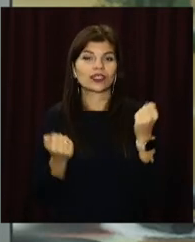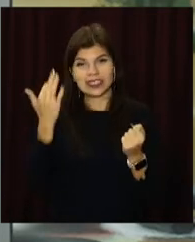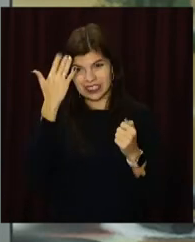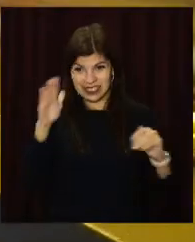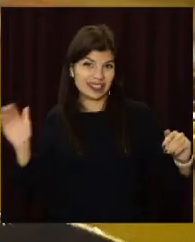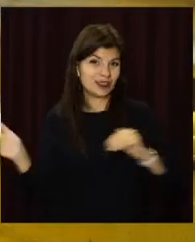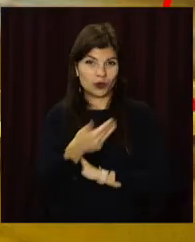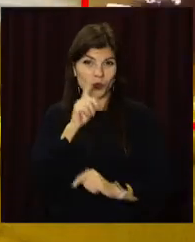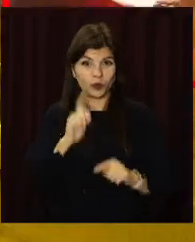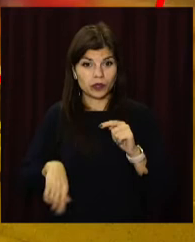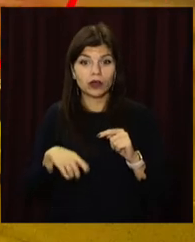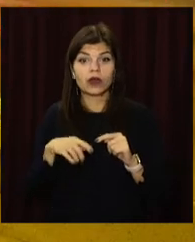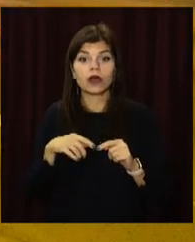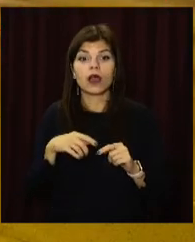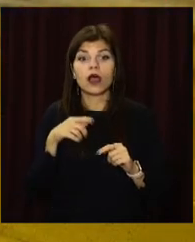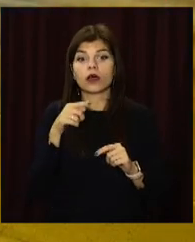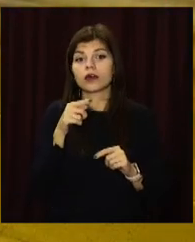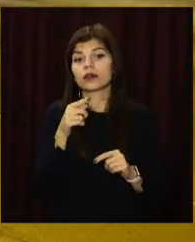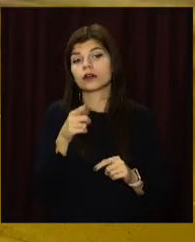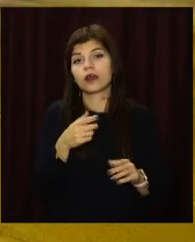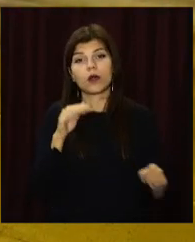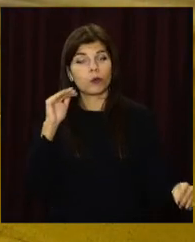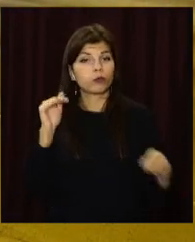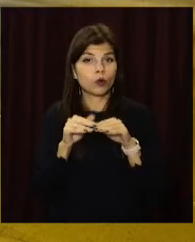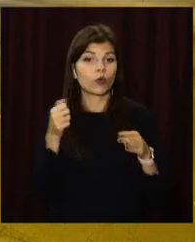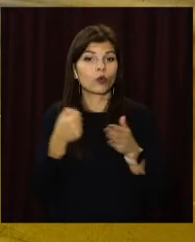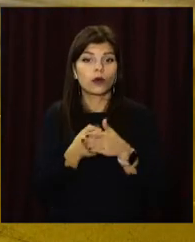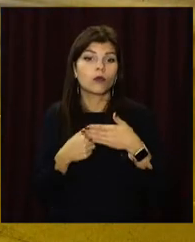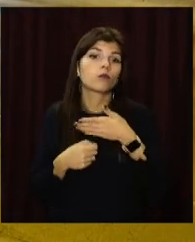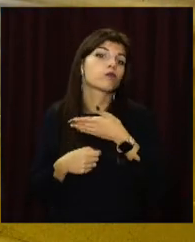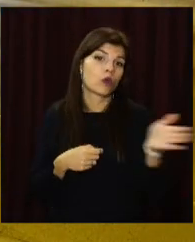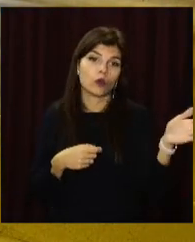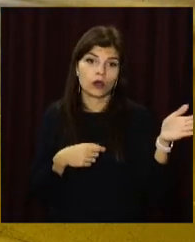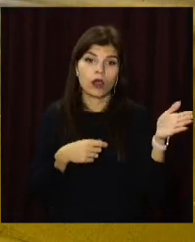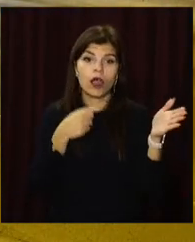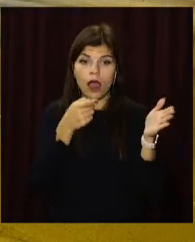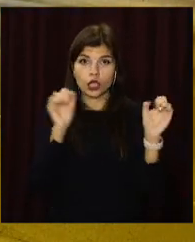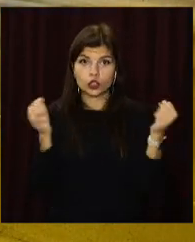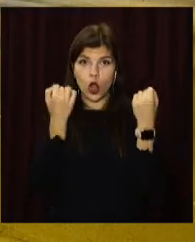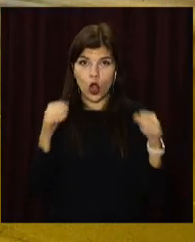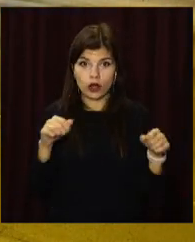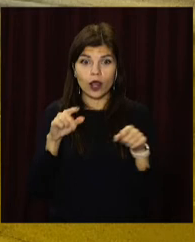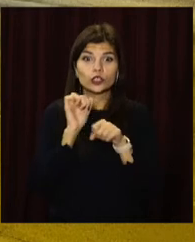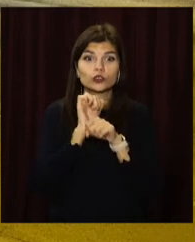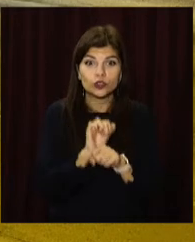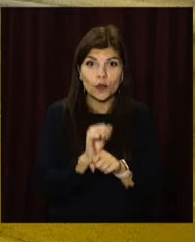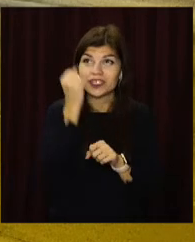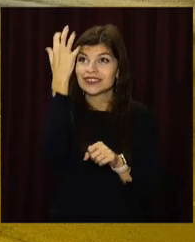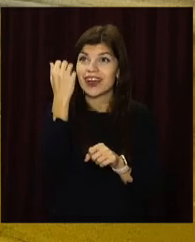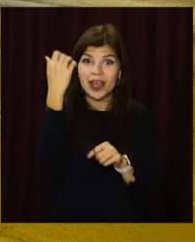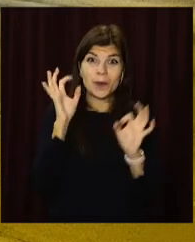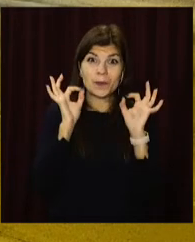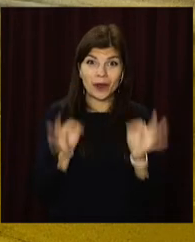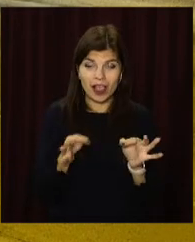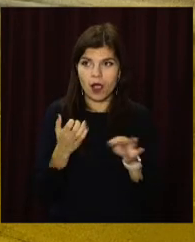момент на вулиці Павлова повертав Форд. Від удару його відкинуло вбік, а Volkswagen в'їхав у карету швидкої, що зупинилася на світлофорі.